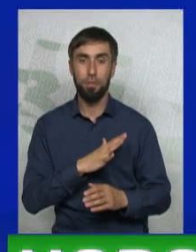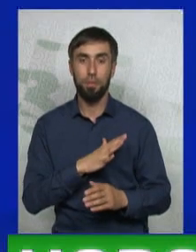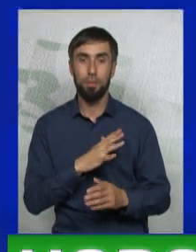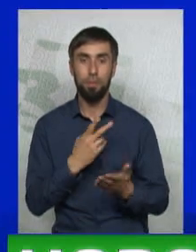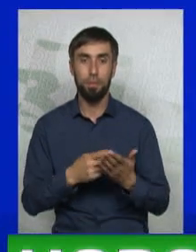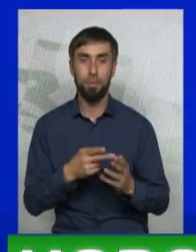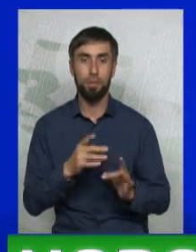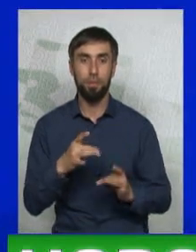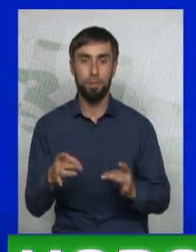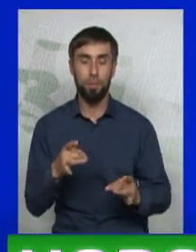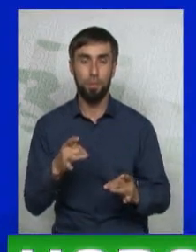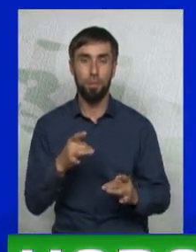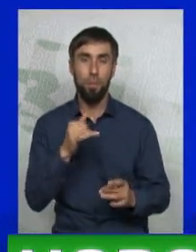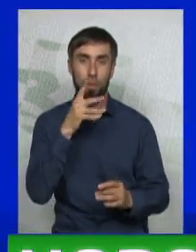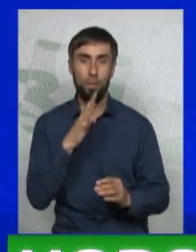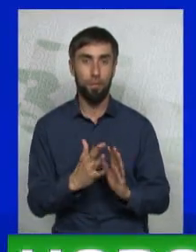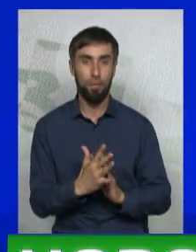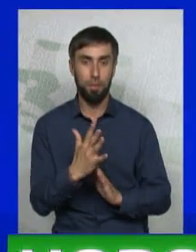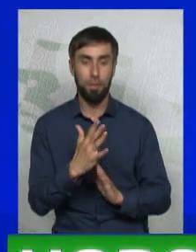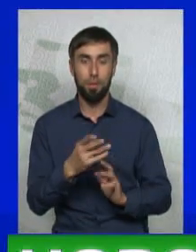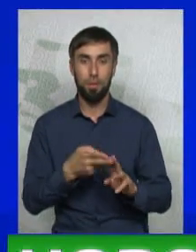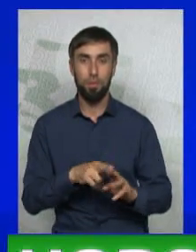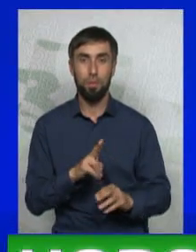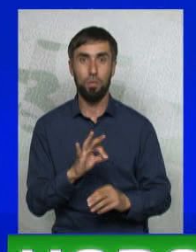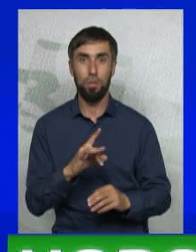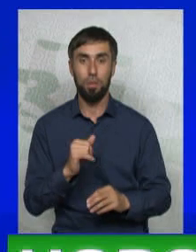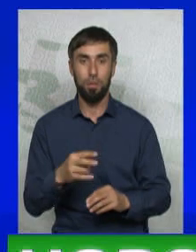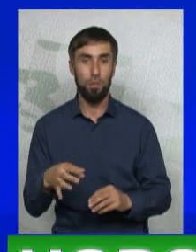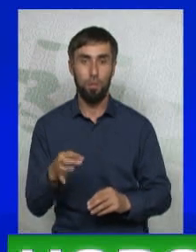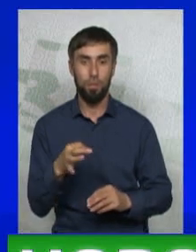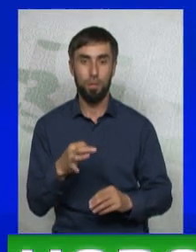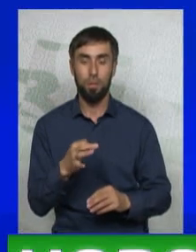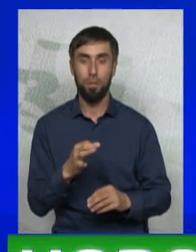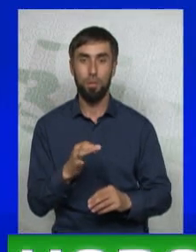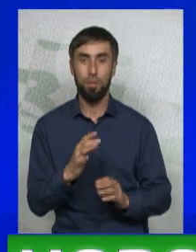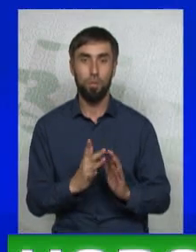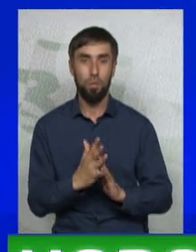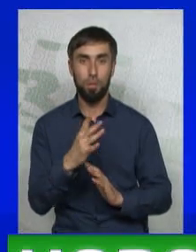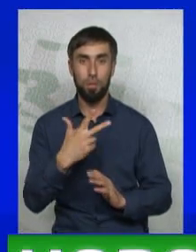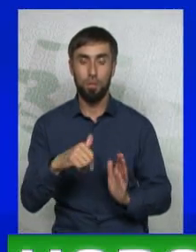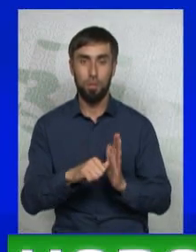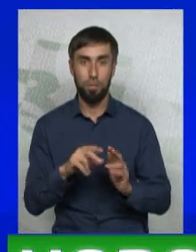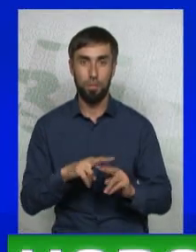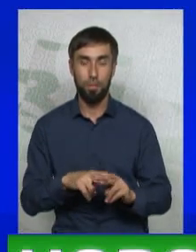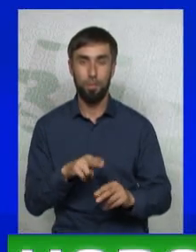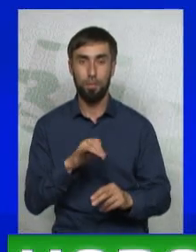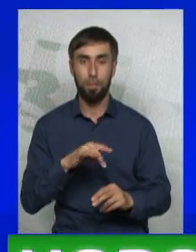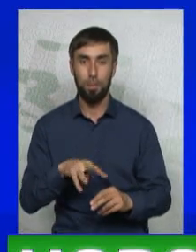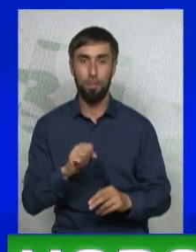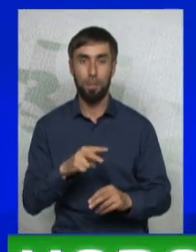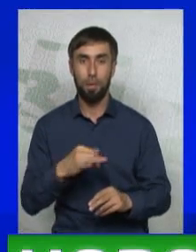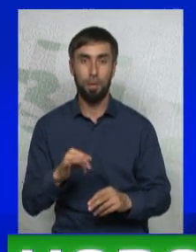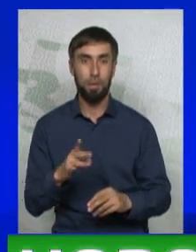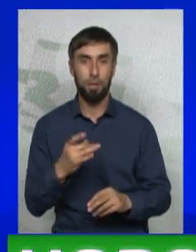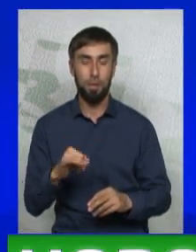с наибольшим прогрессом. Это Курганская область, рост на 36 позиций, Пермский и Алтайский